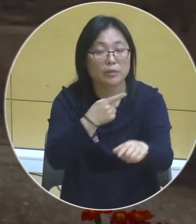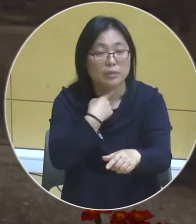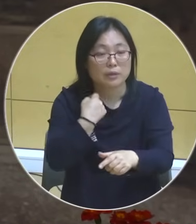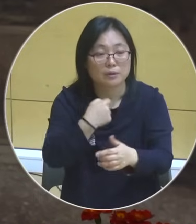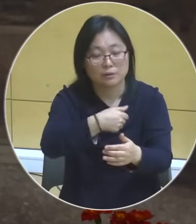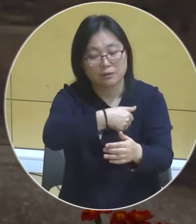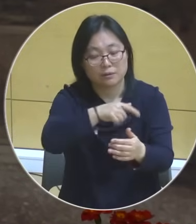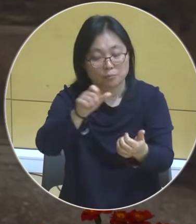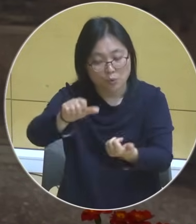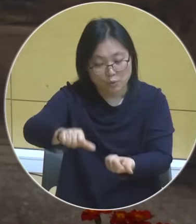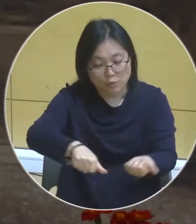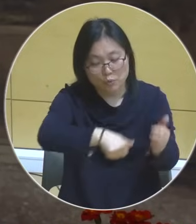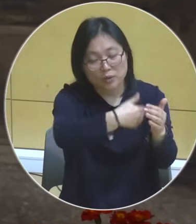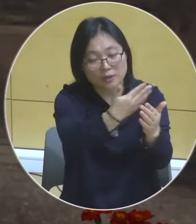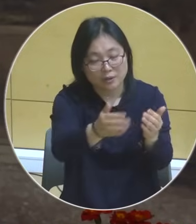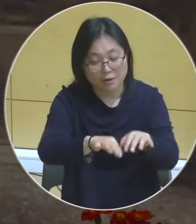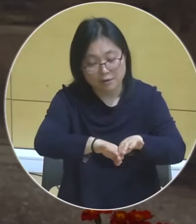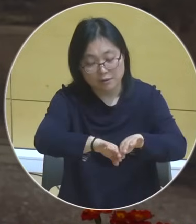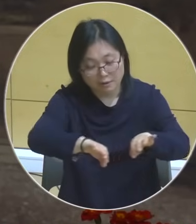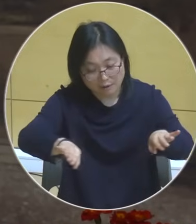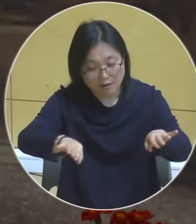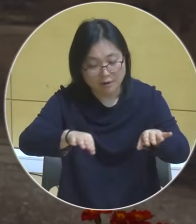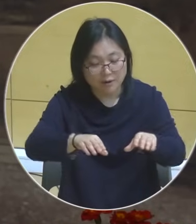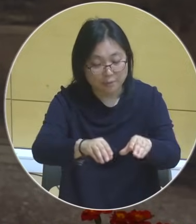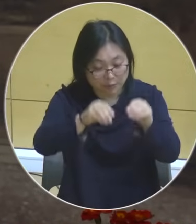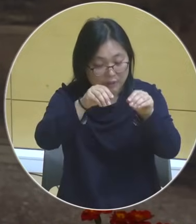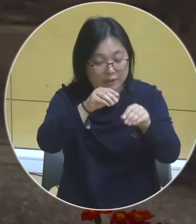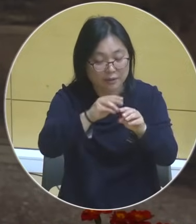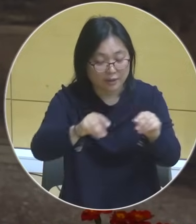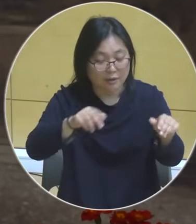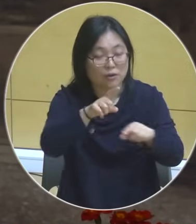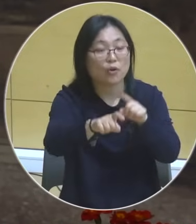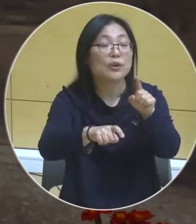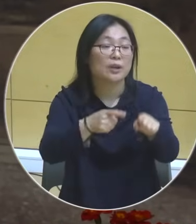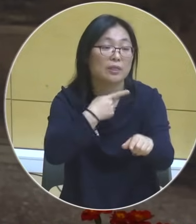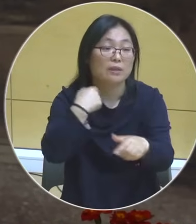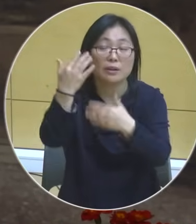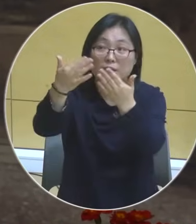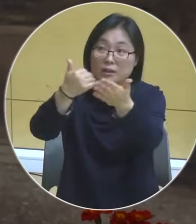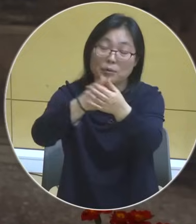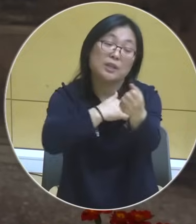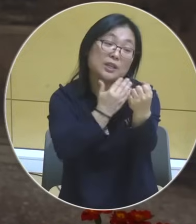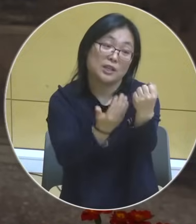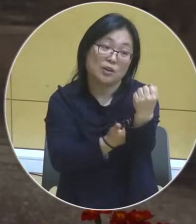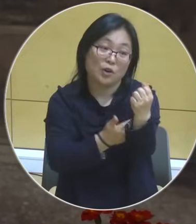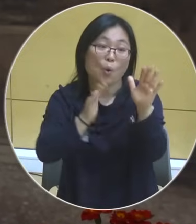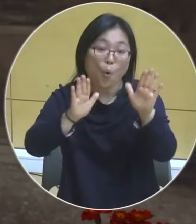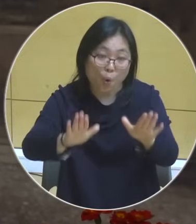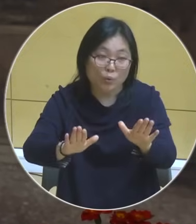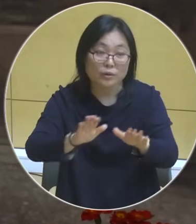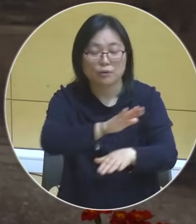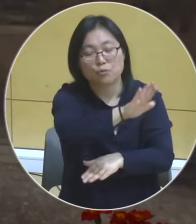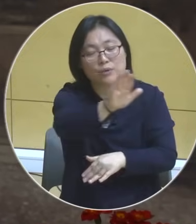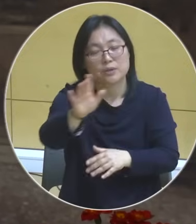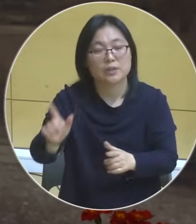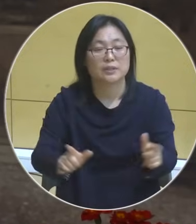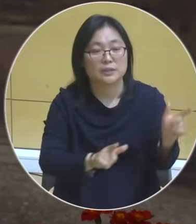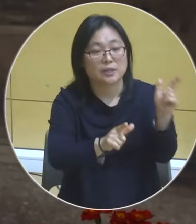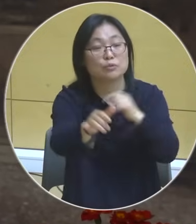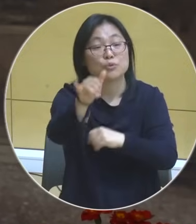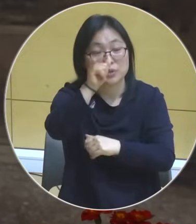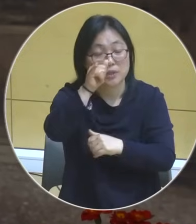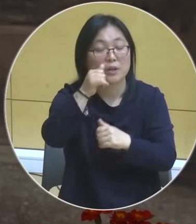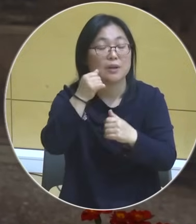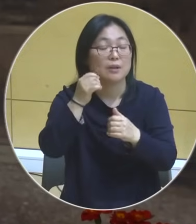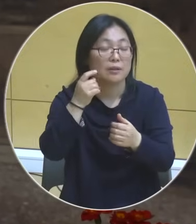그 흐르는 요단강을 갈라서게 했던 하나님의 능력, 그 능력이 오늘도 나를 살게 만든다는 그 확신, 그